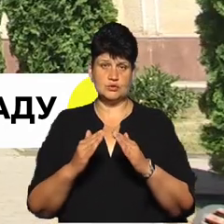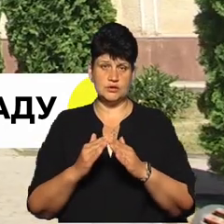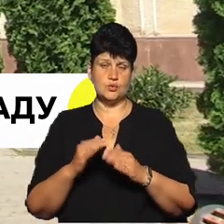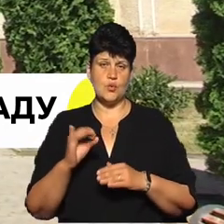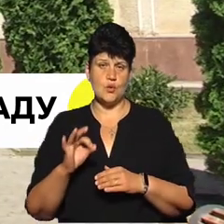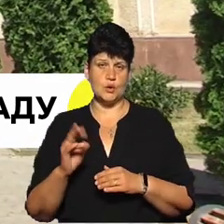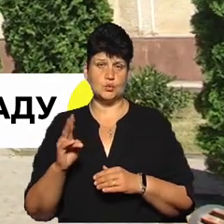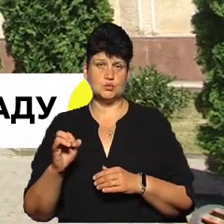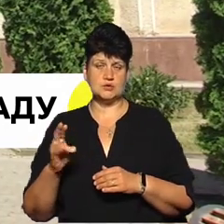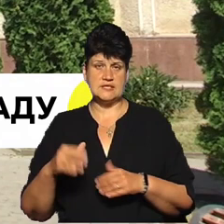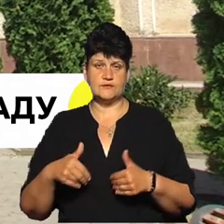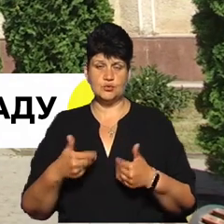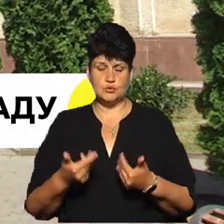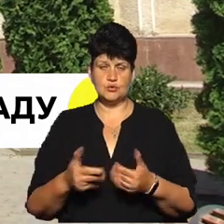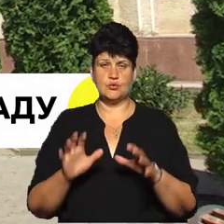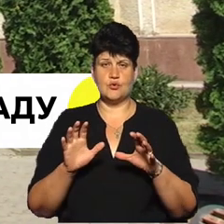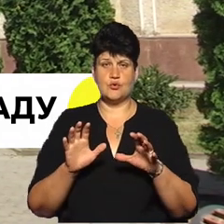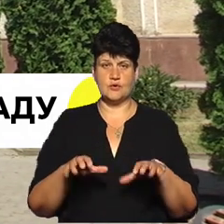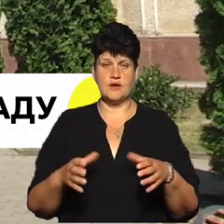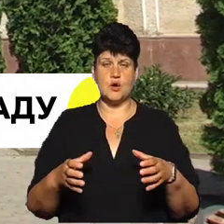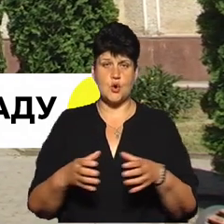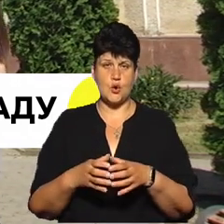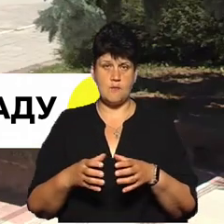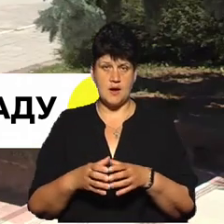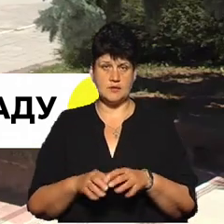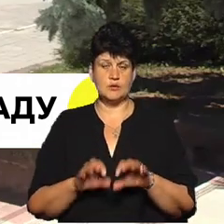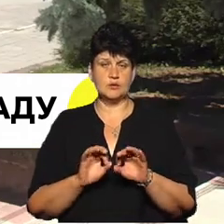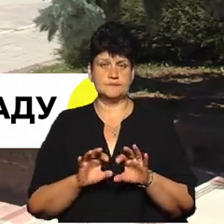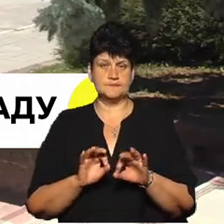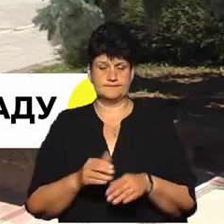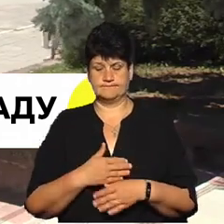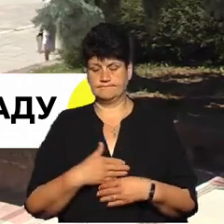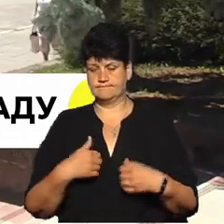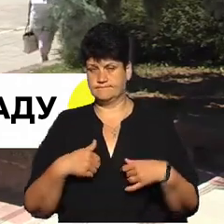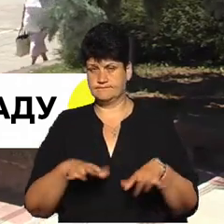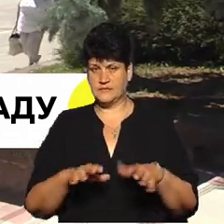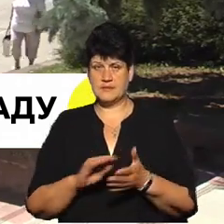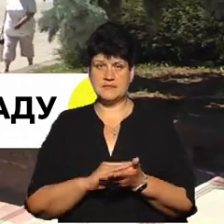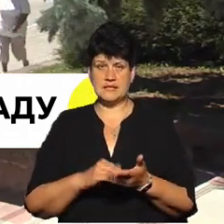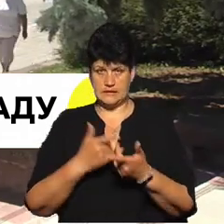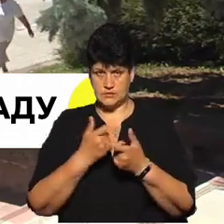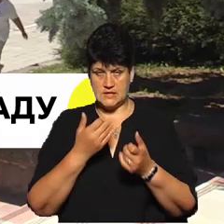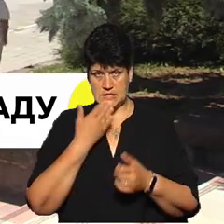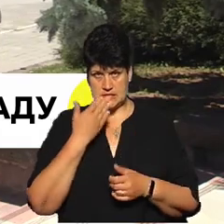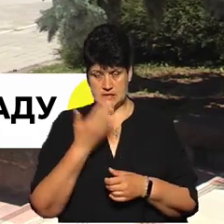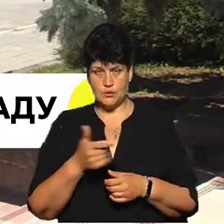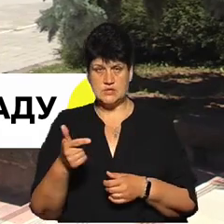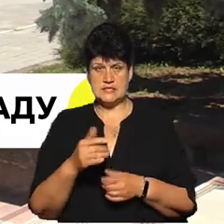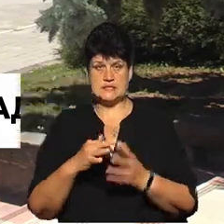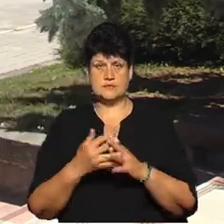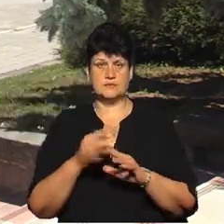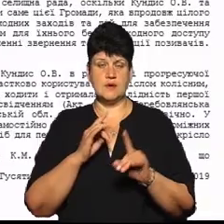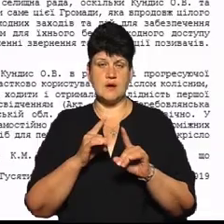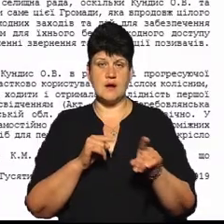до голови громади Степана Карпа. Коментарі на камеру давати він відмовився. Ми написали інформаційний запит до Гусятинської селищної ради.